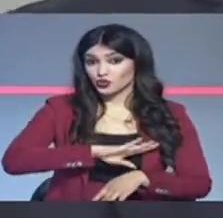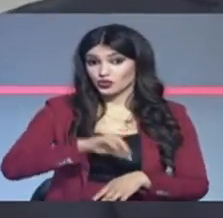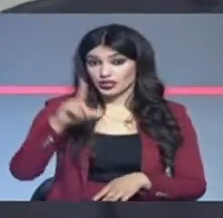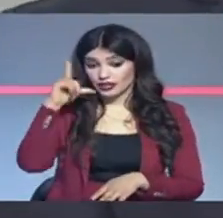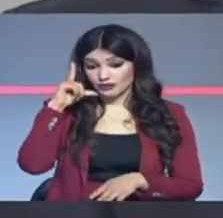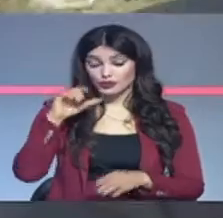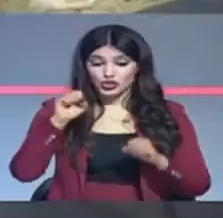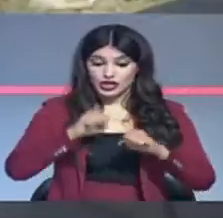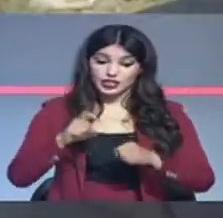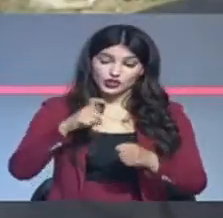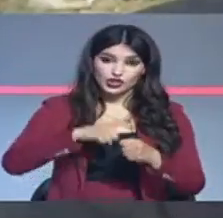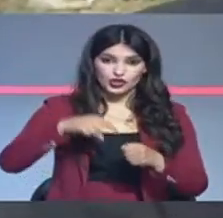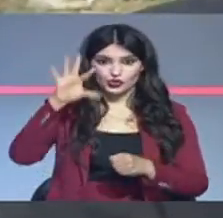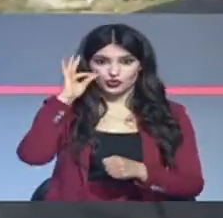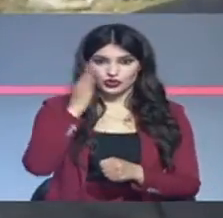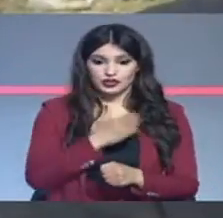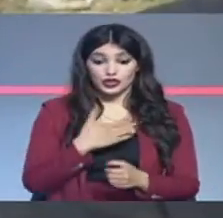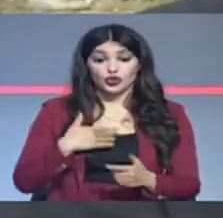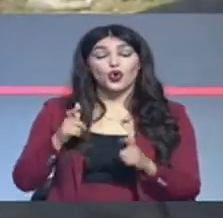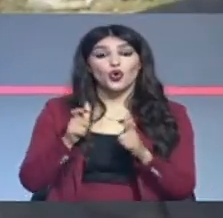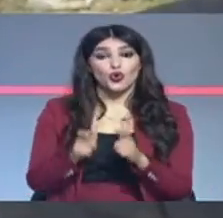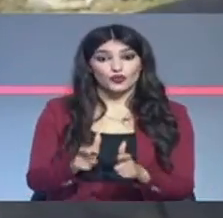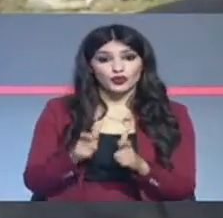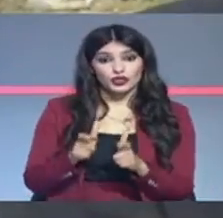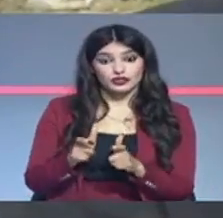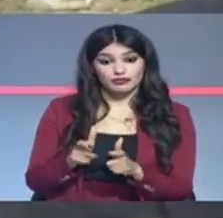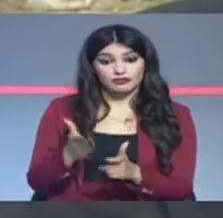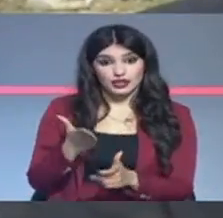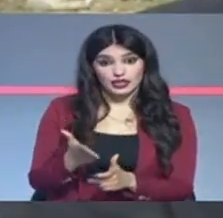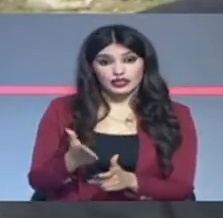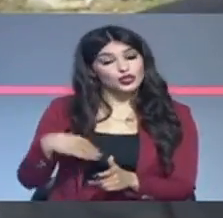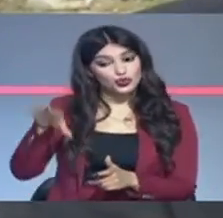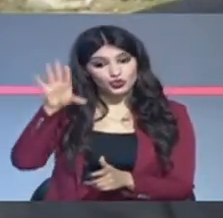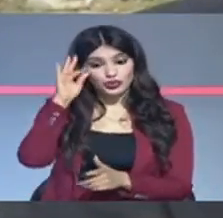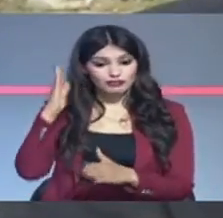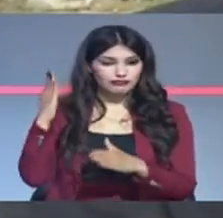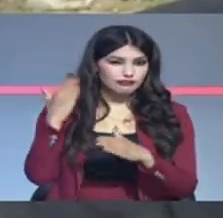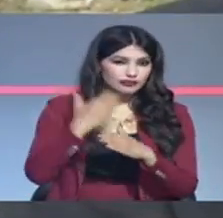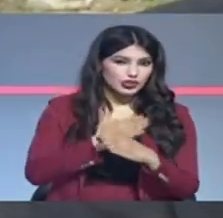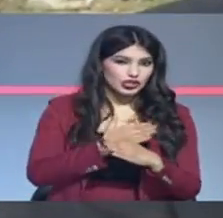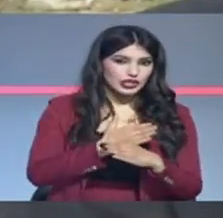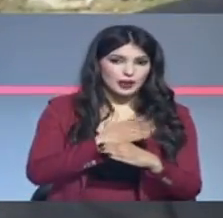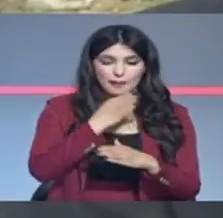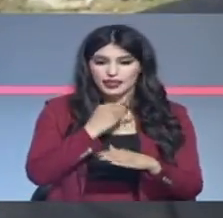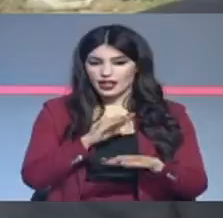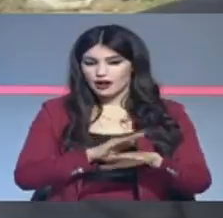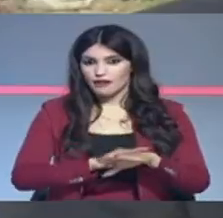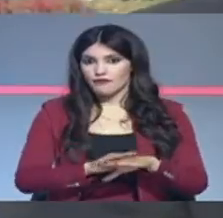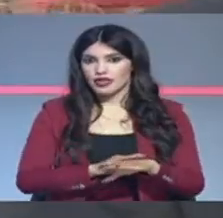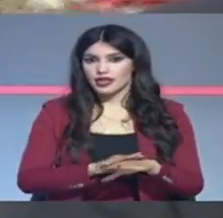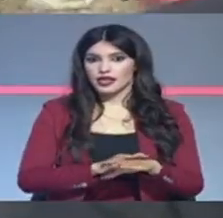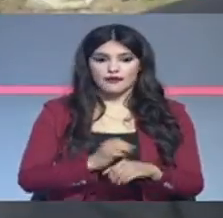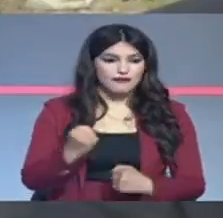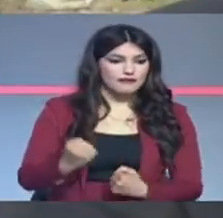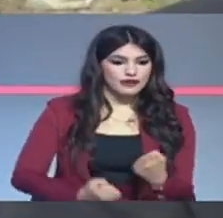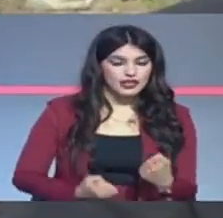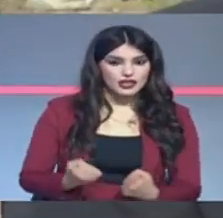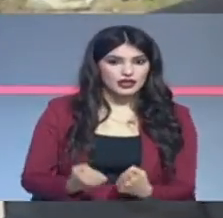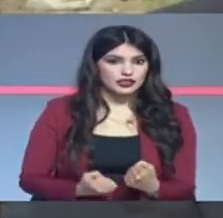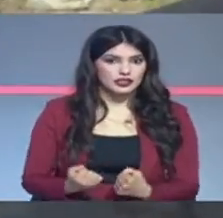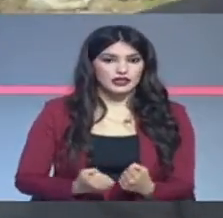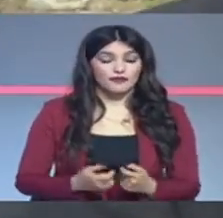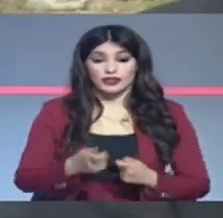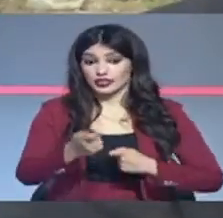موجودين الفرصه متاحه اليوم الجانب التونسي سواء في المجال الخدمي في المجال